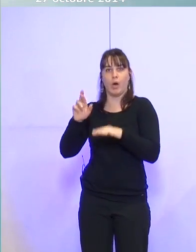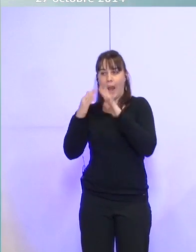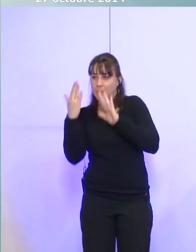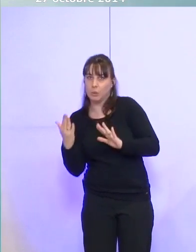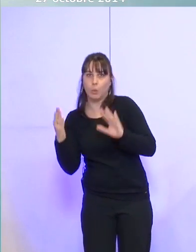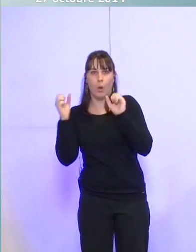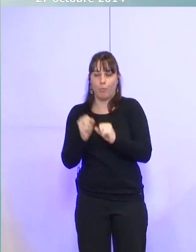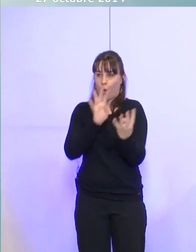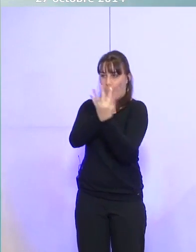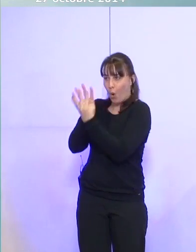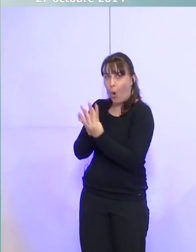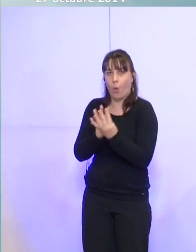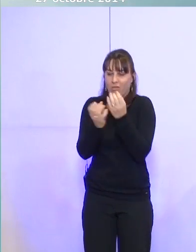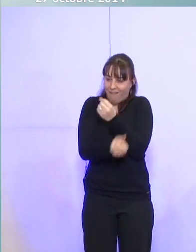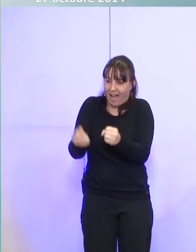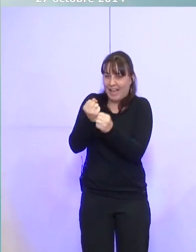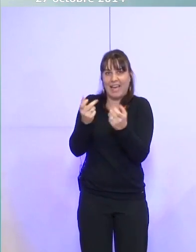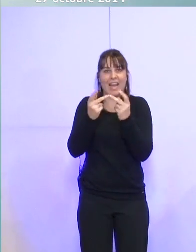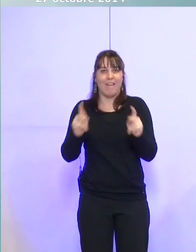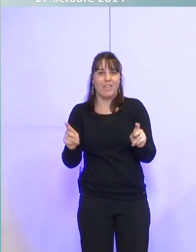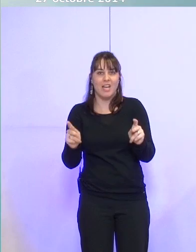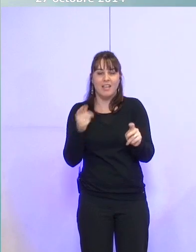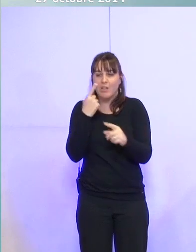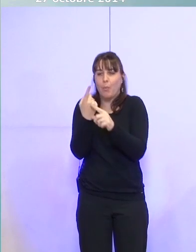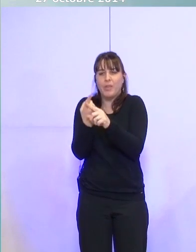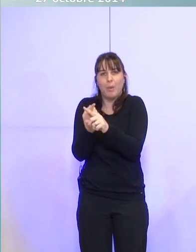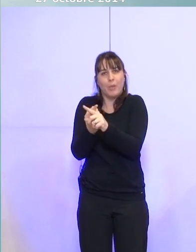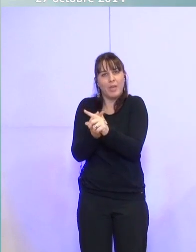rencontrer, pour faire la ville, petite touche par petite touche.